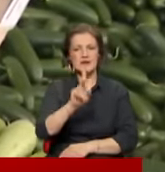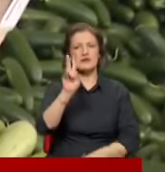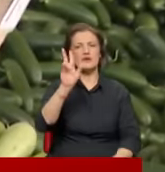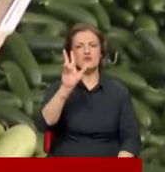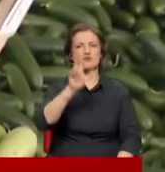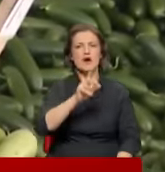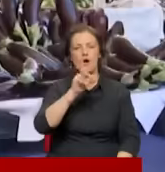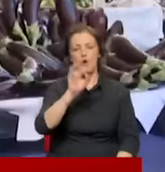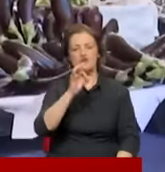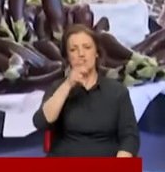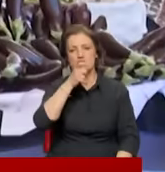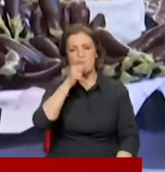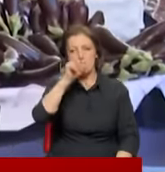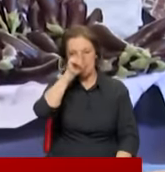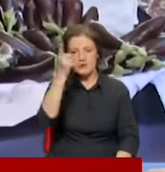ayda gerçekleşen